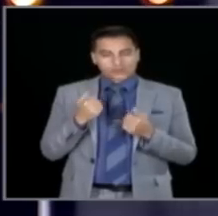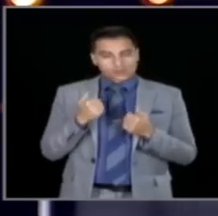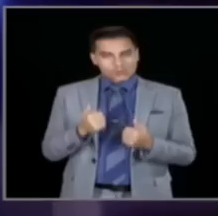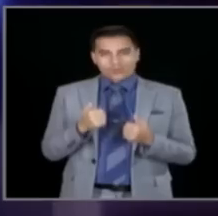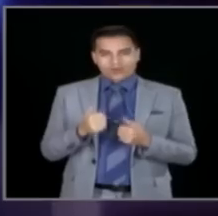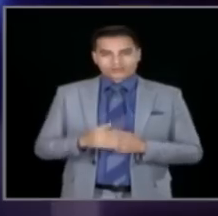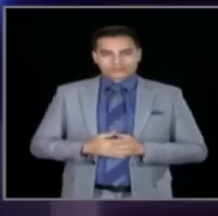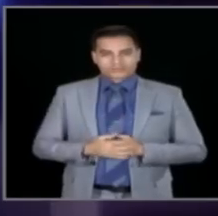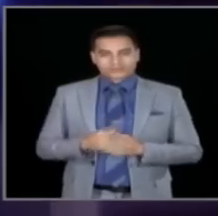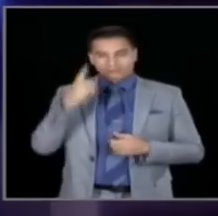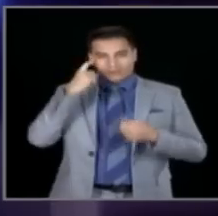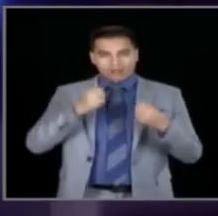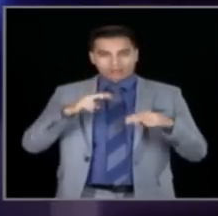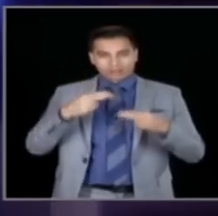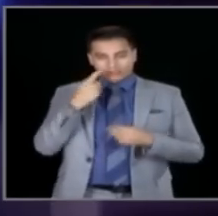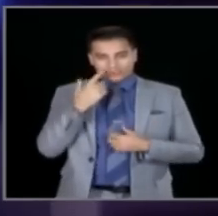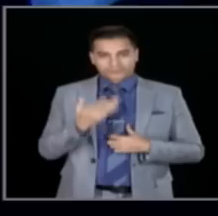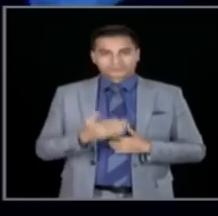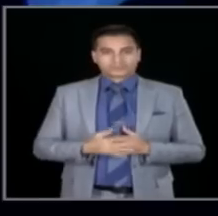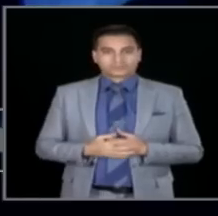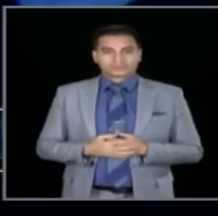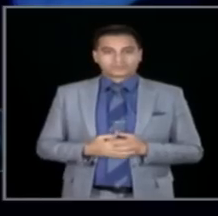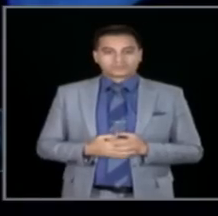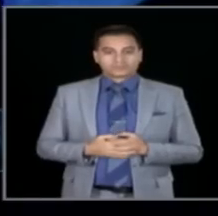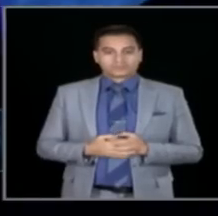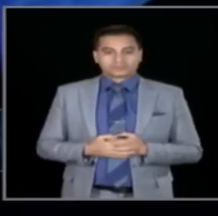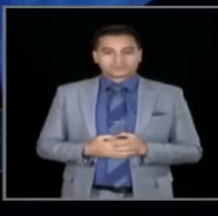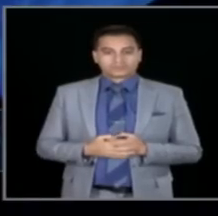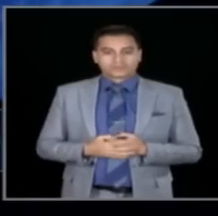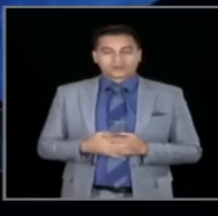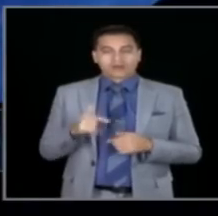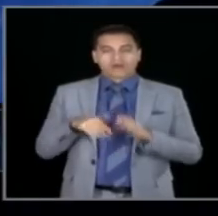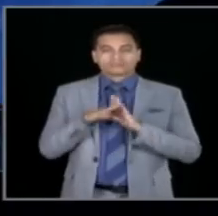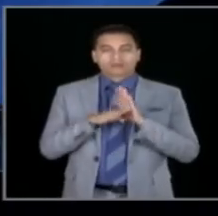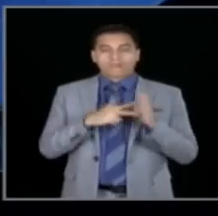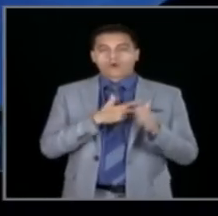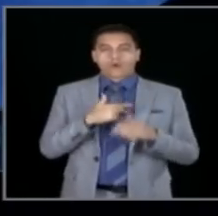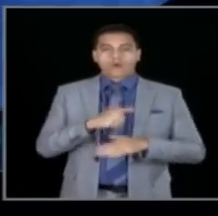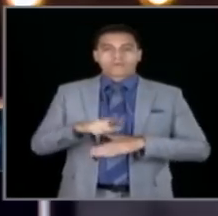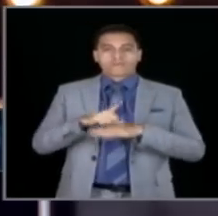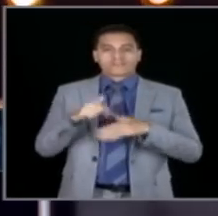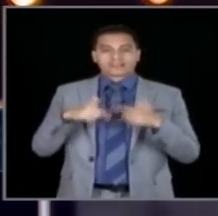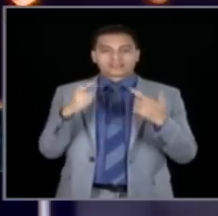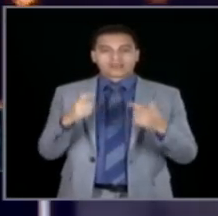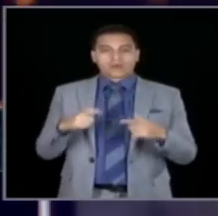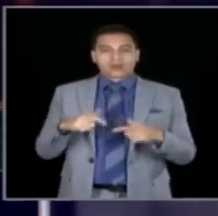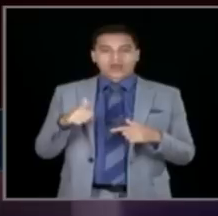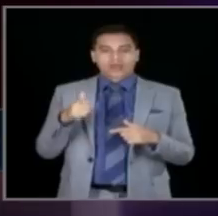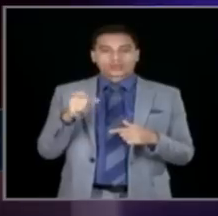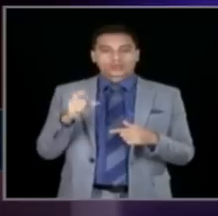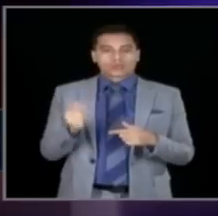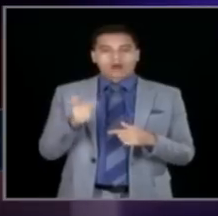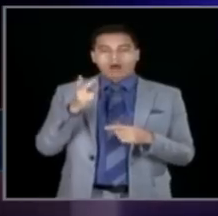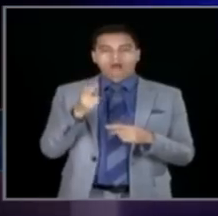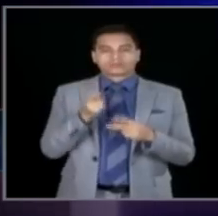كويس. تحت الضغط كاونتر. ما هو نظام الحكم في دولة هندوراس؟ جمهوري.